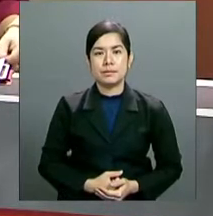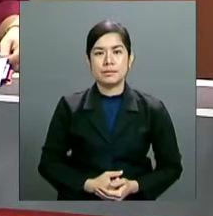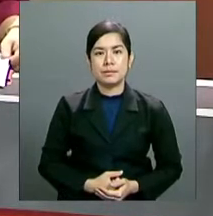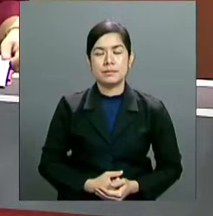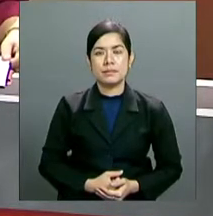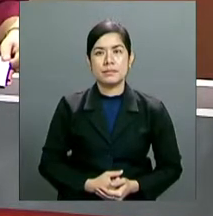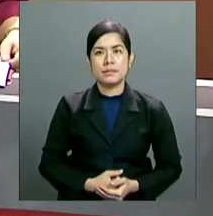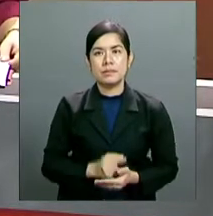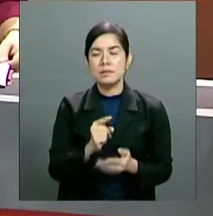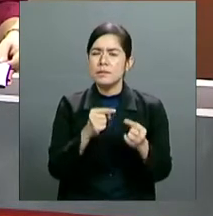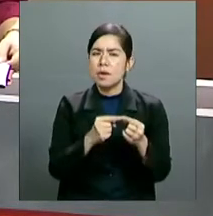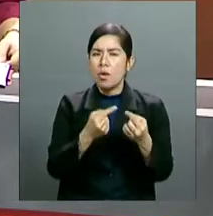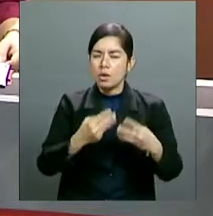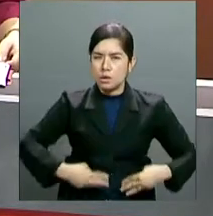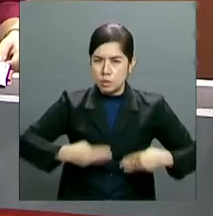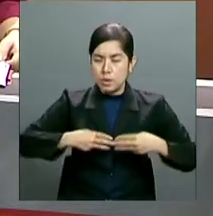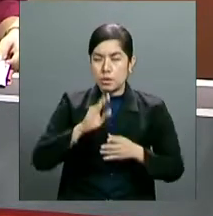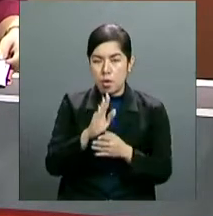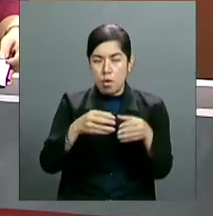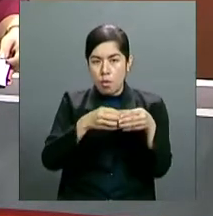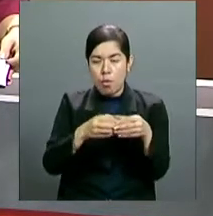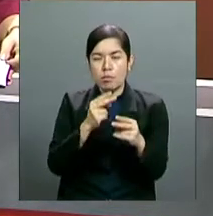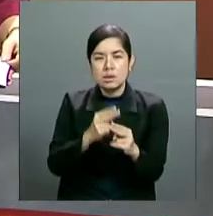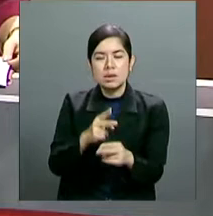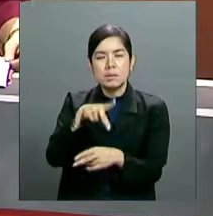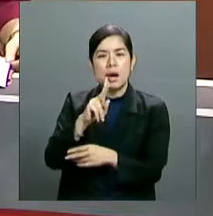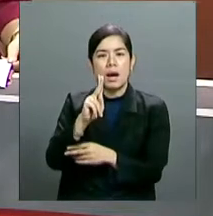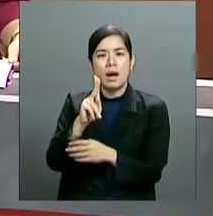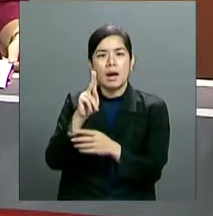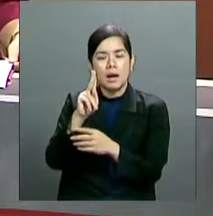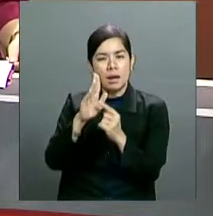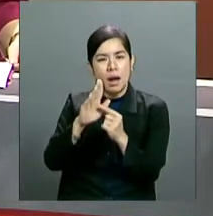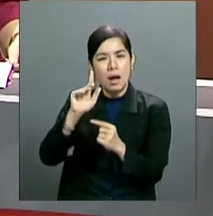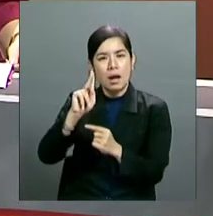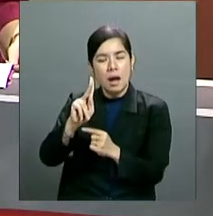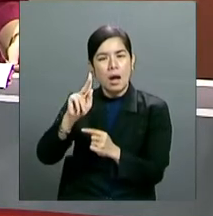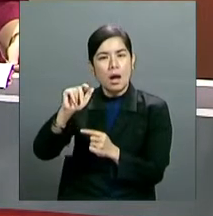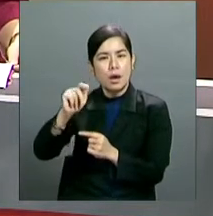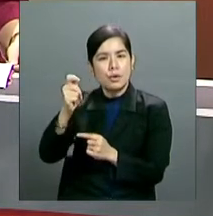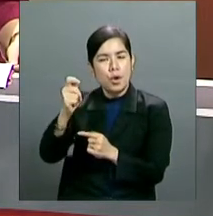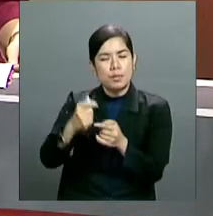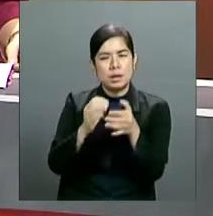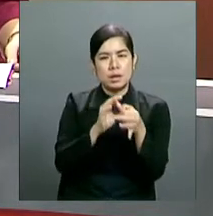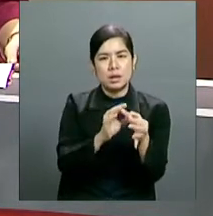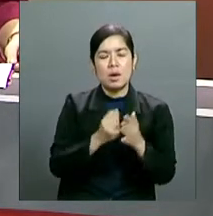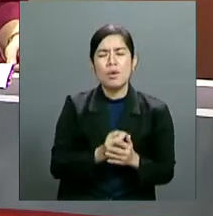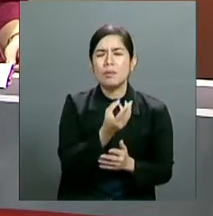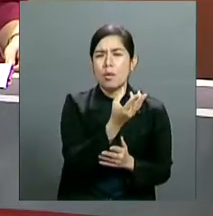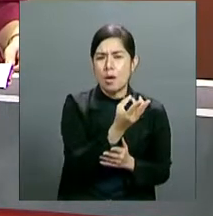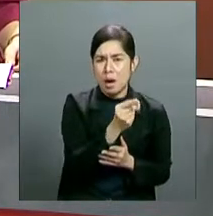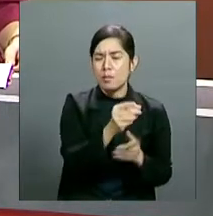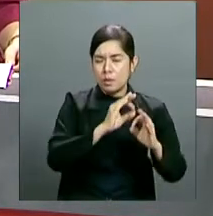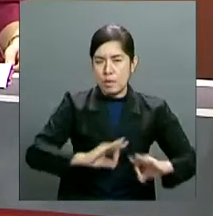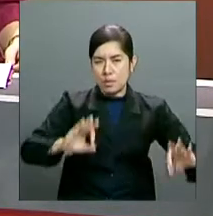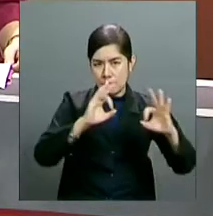วิธีคนวิถีของคนปากากยอซึ่งให้ความสำคัญกับข้าวนะคะนอกจากจะมีพิธีกรรมความเชื่อเรื่องเล่าแล้วก็นิทานที่เกี่ยวกับข้าวแล้วค่ะ